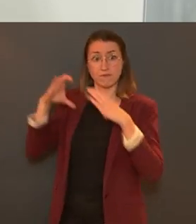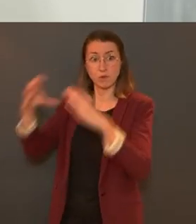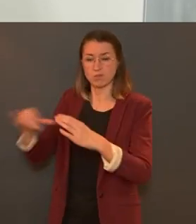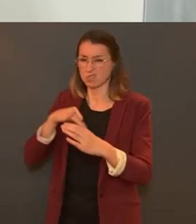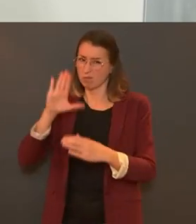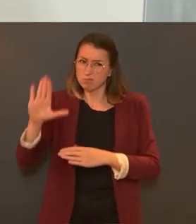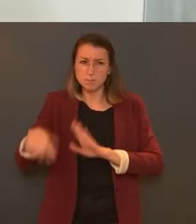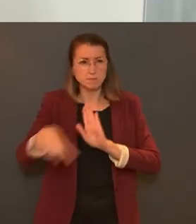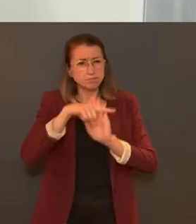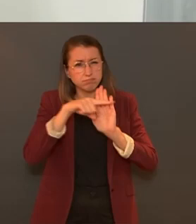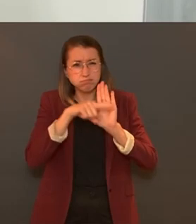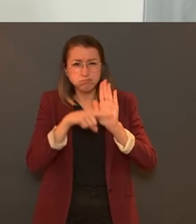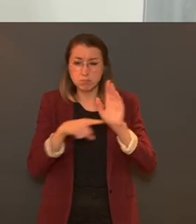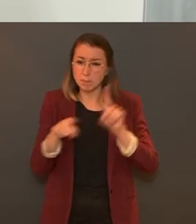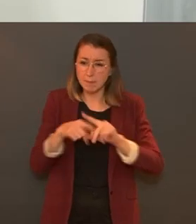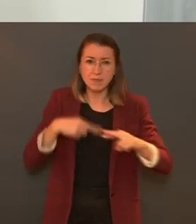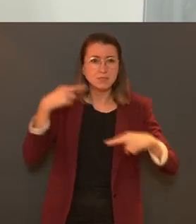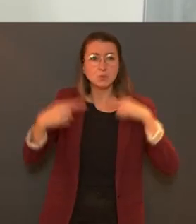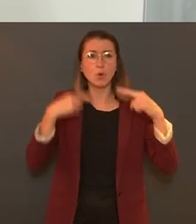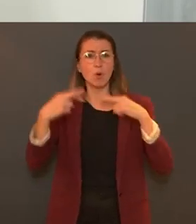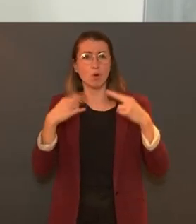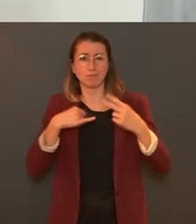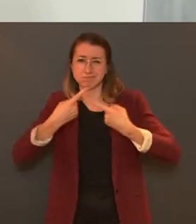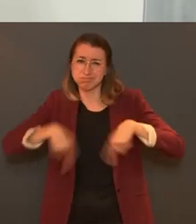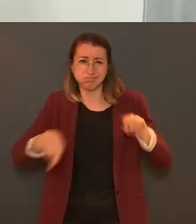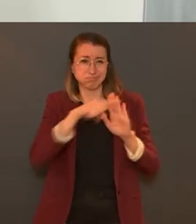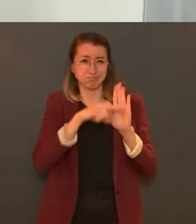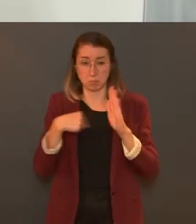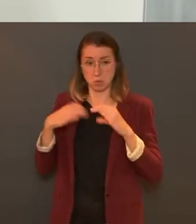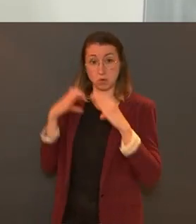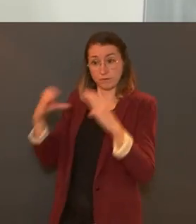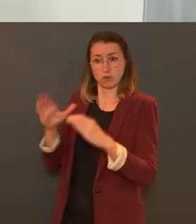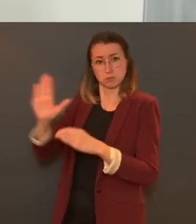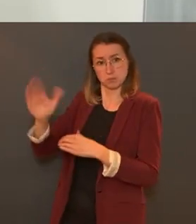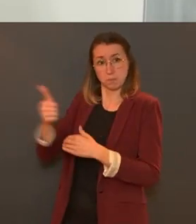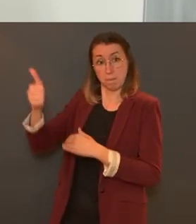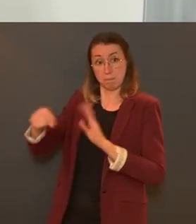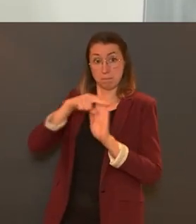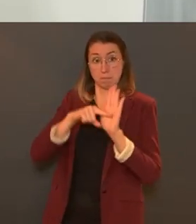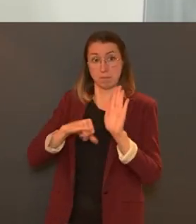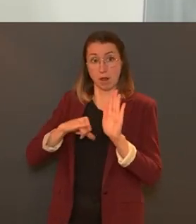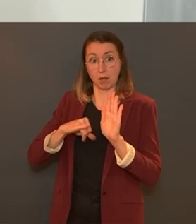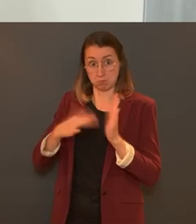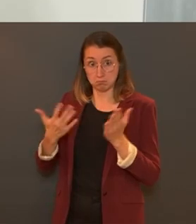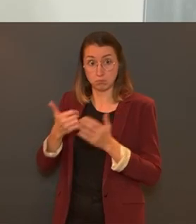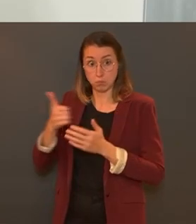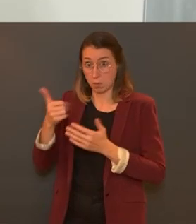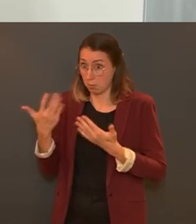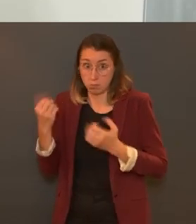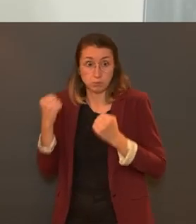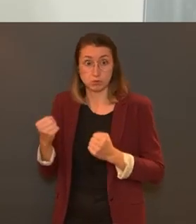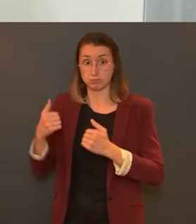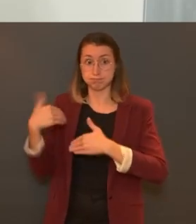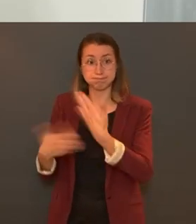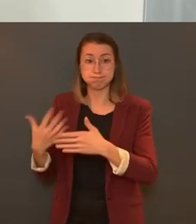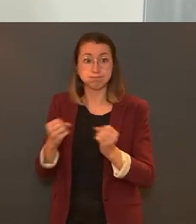très strictes pour l'ORECA. Il n'y a plus de raison, si nous voulons projeter la gestion de l'épidémie sur le long terme,